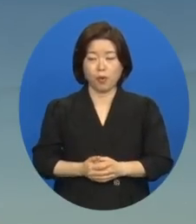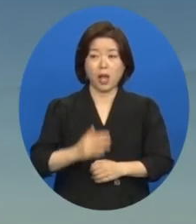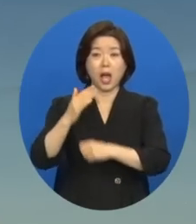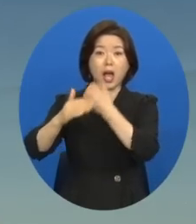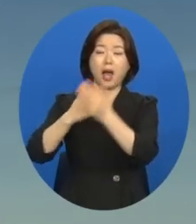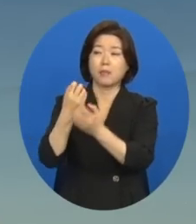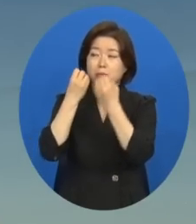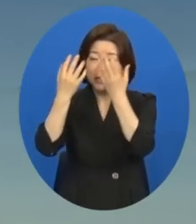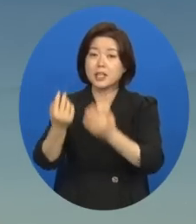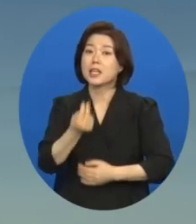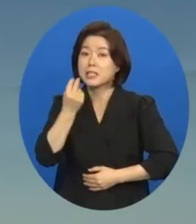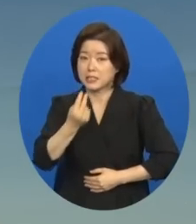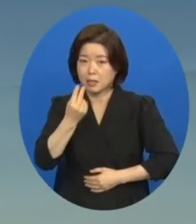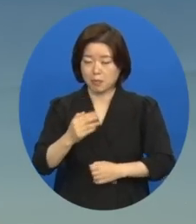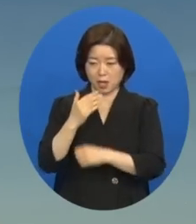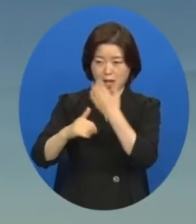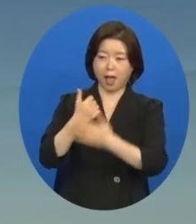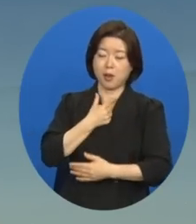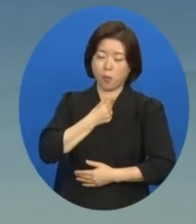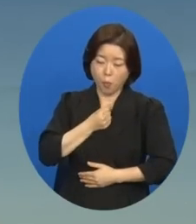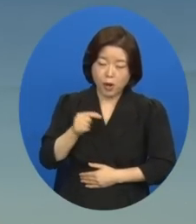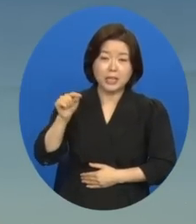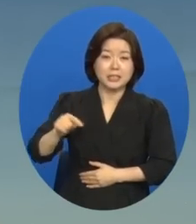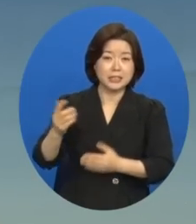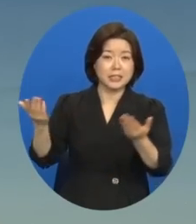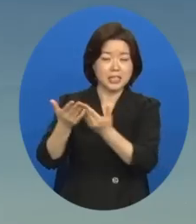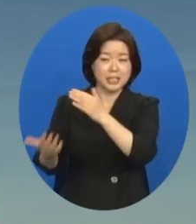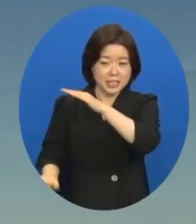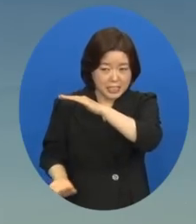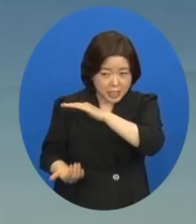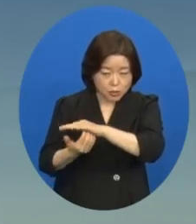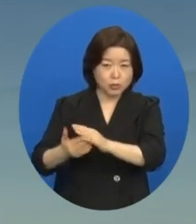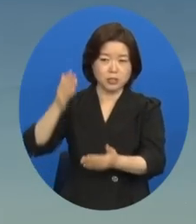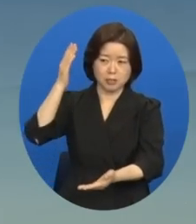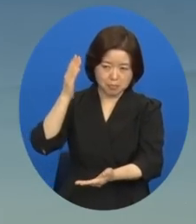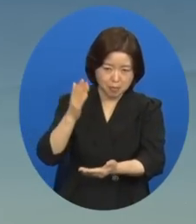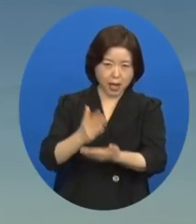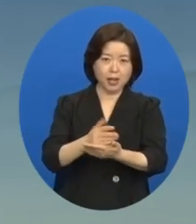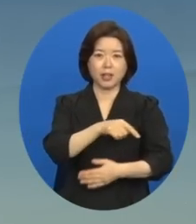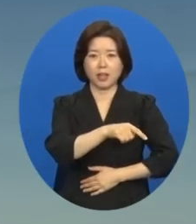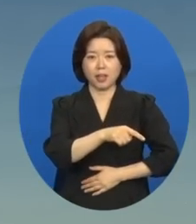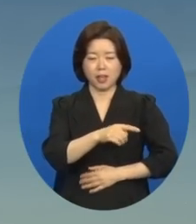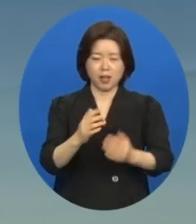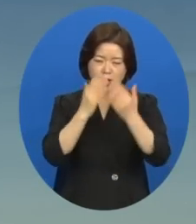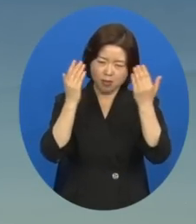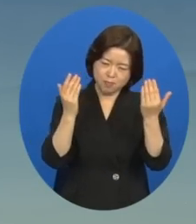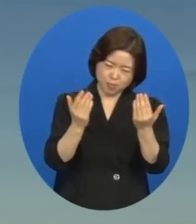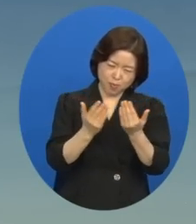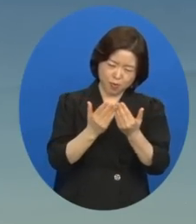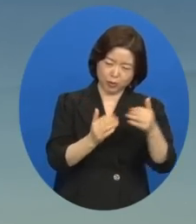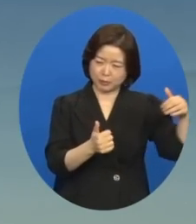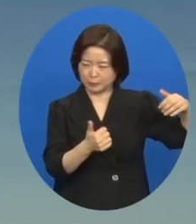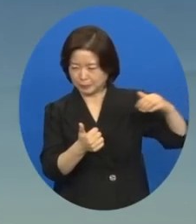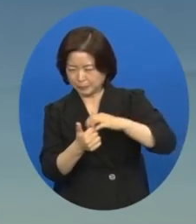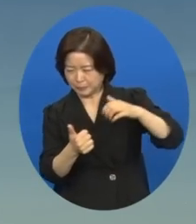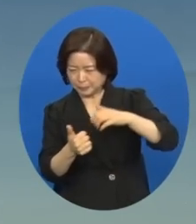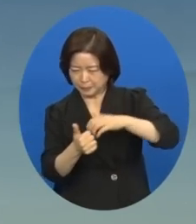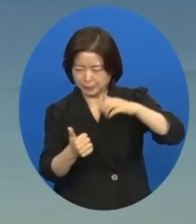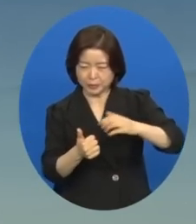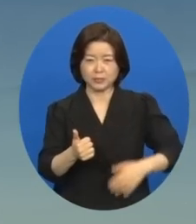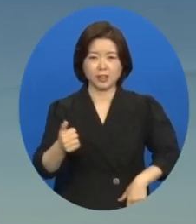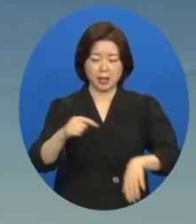생명이, 하나님께서 원하시는 일이 일어나지 못하게 하기 위해서 모든 공격을 다 우리의